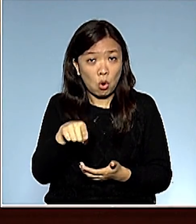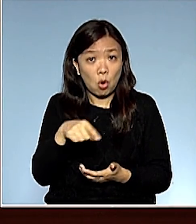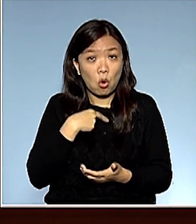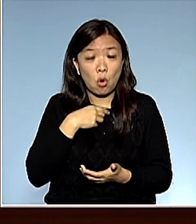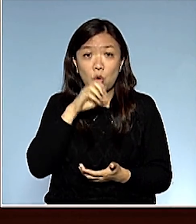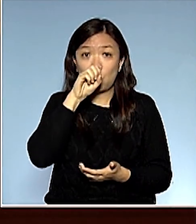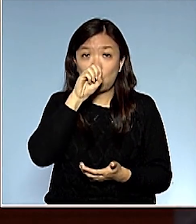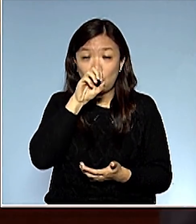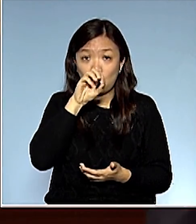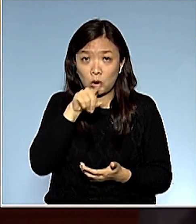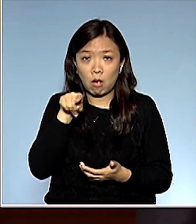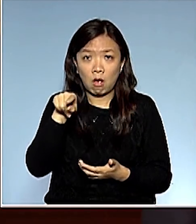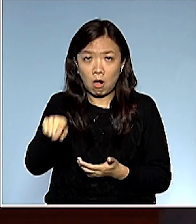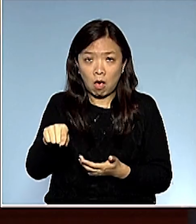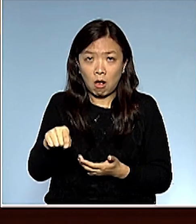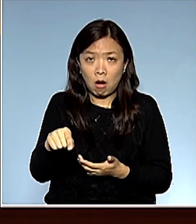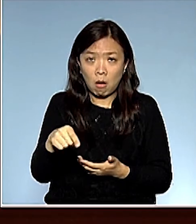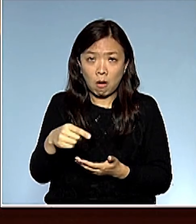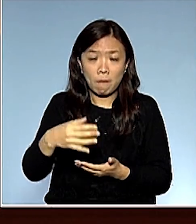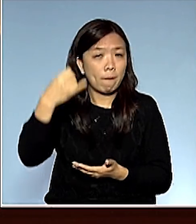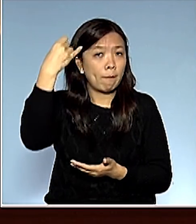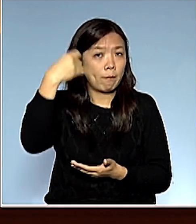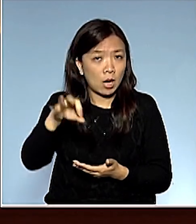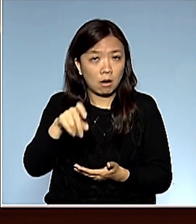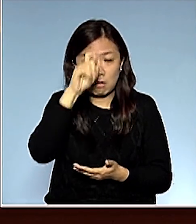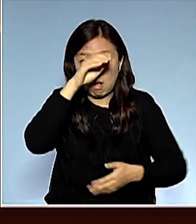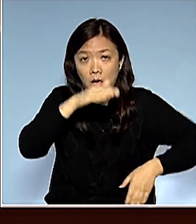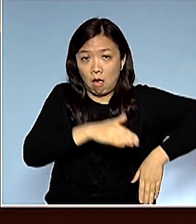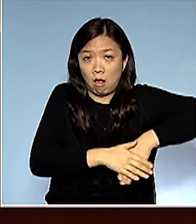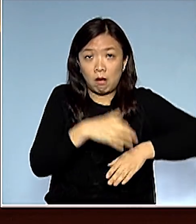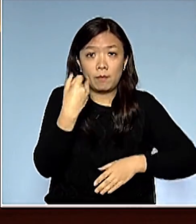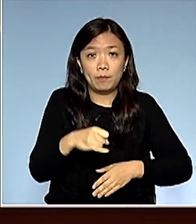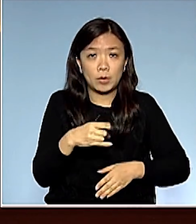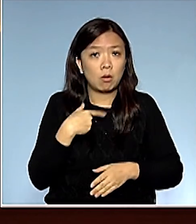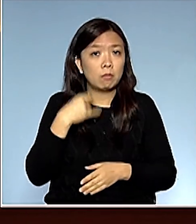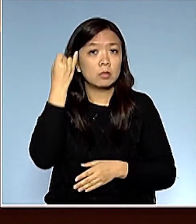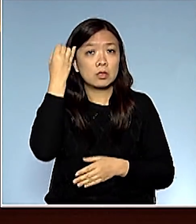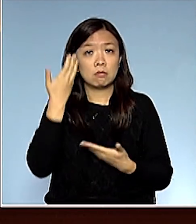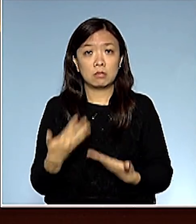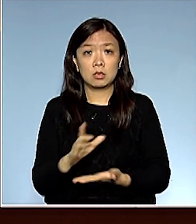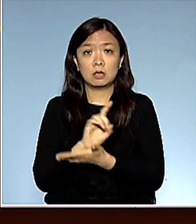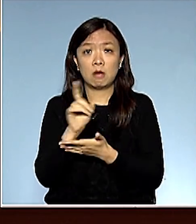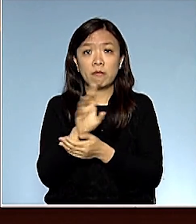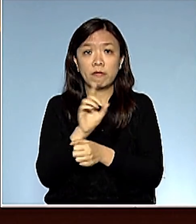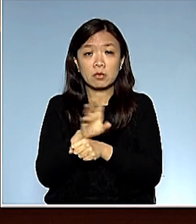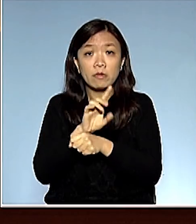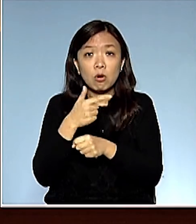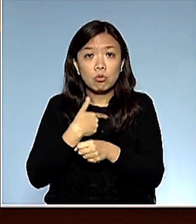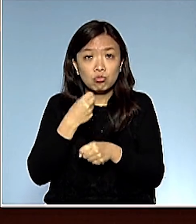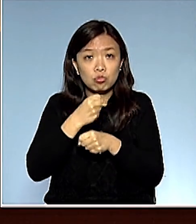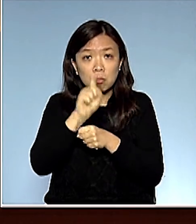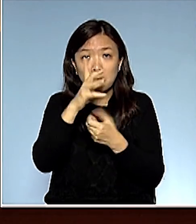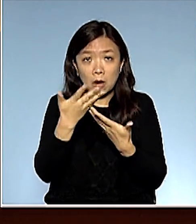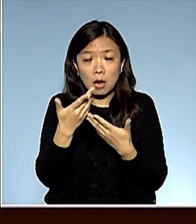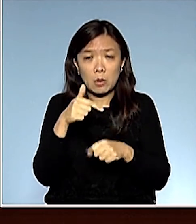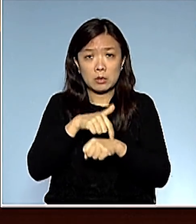不讓我記錄在案的話，我不知道我用這15分鐘來可以做些什麼。因為時間已經是這麼